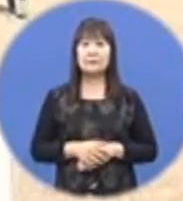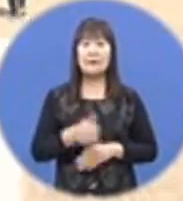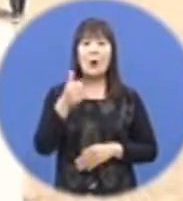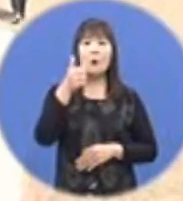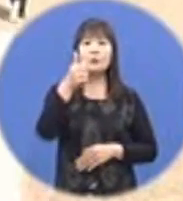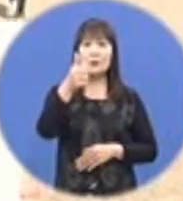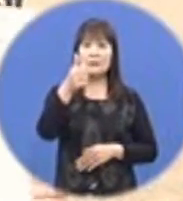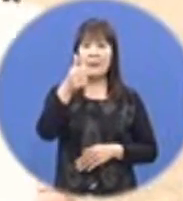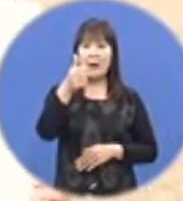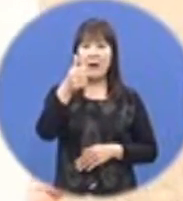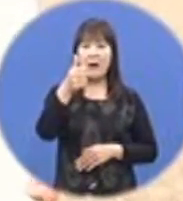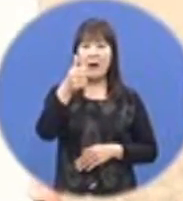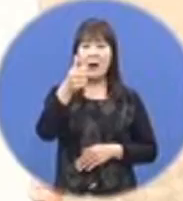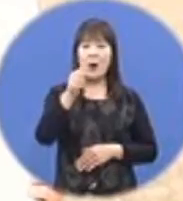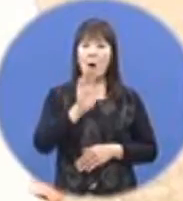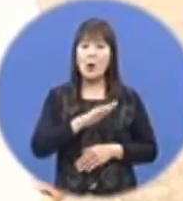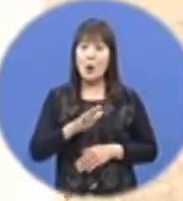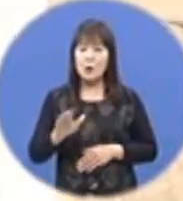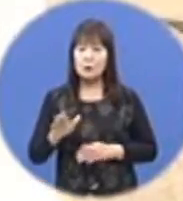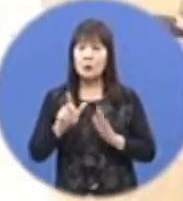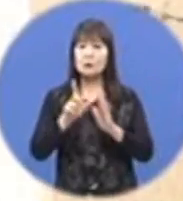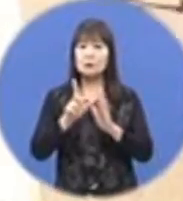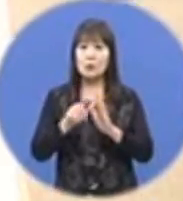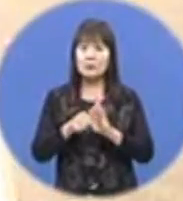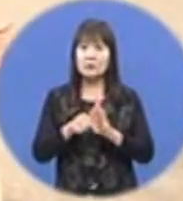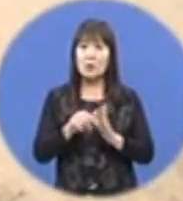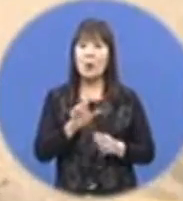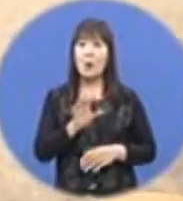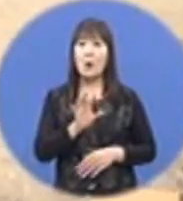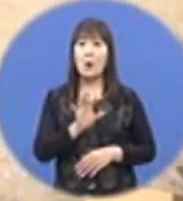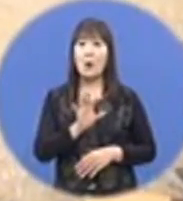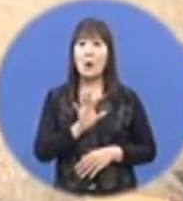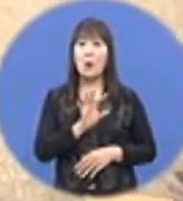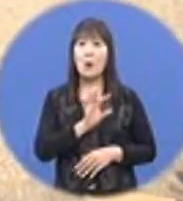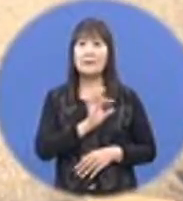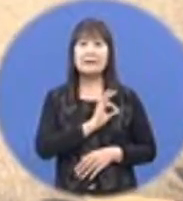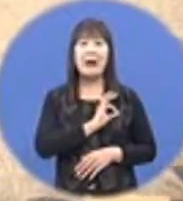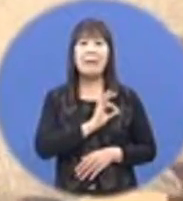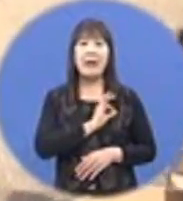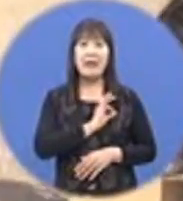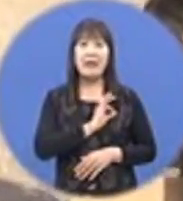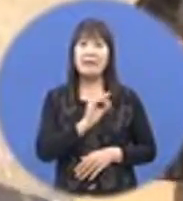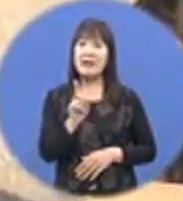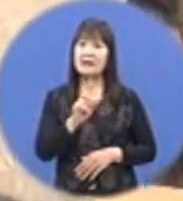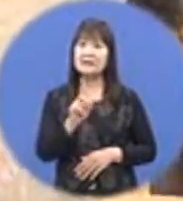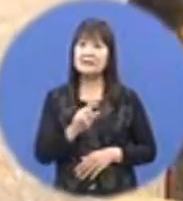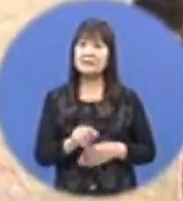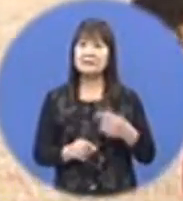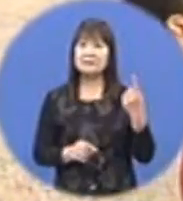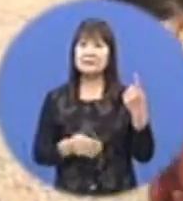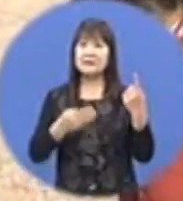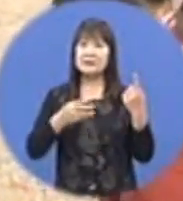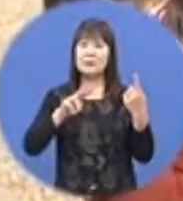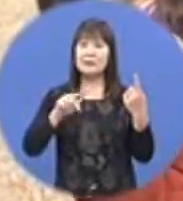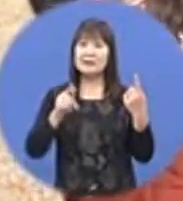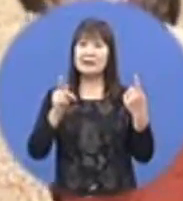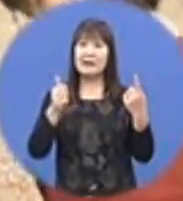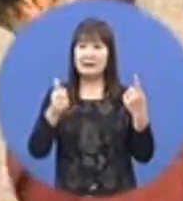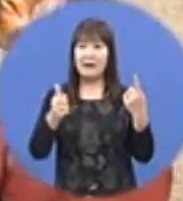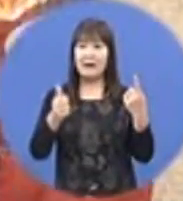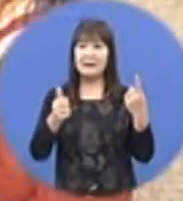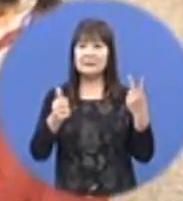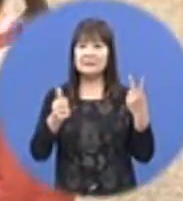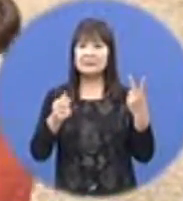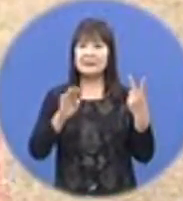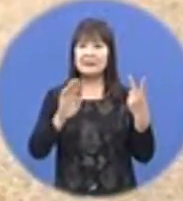のお殿様の少年時代は次のうちどれでしょうか。1番頼方、2